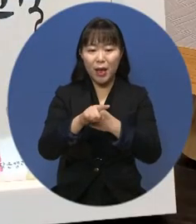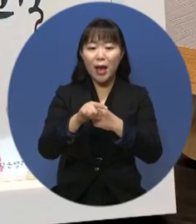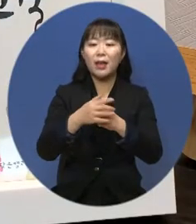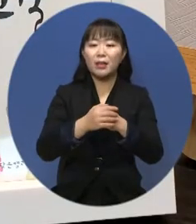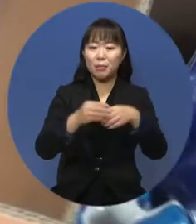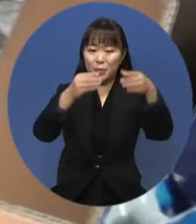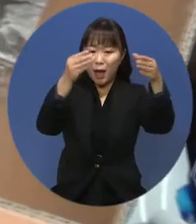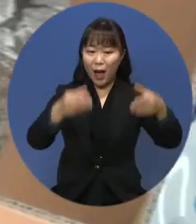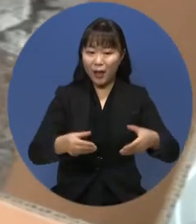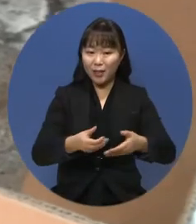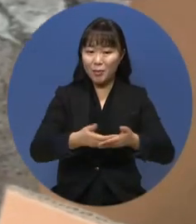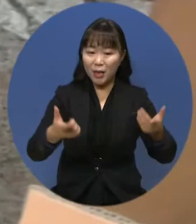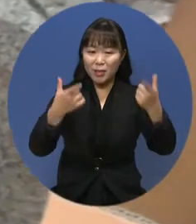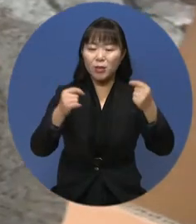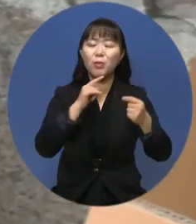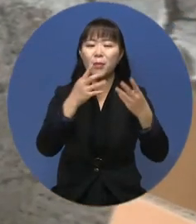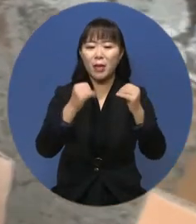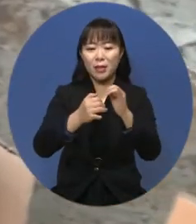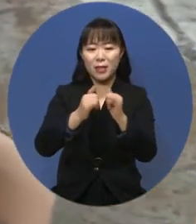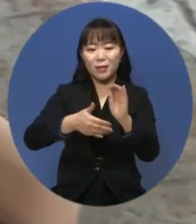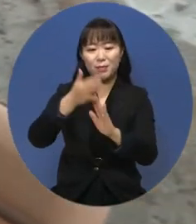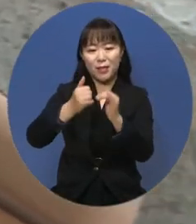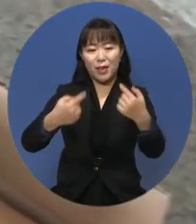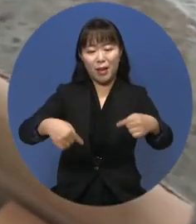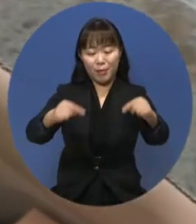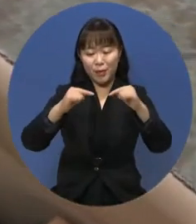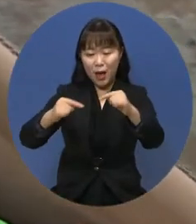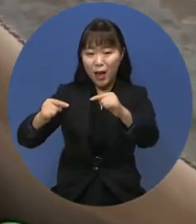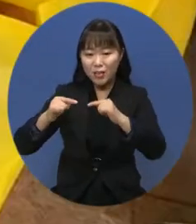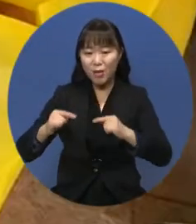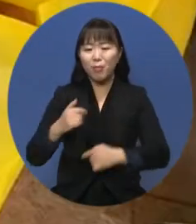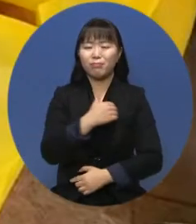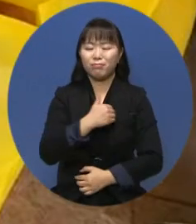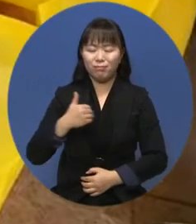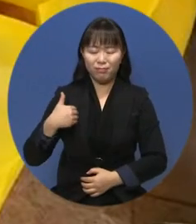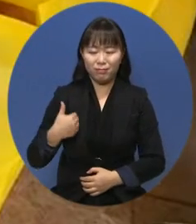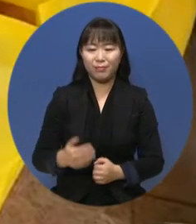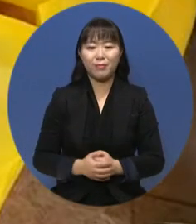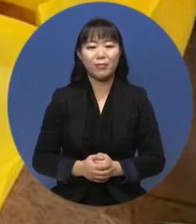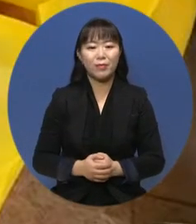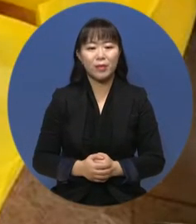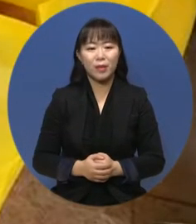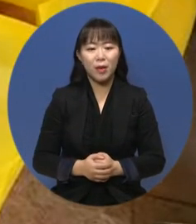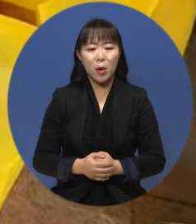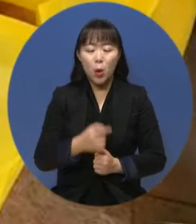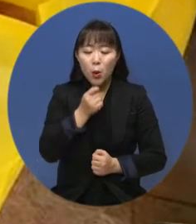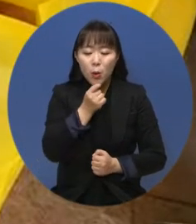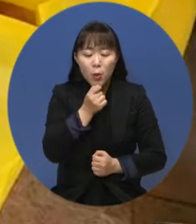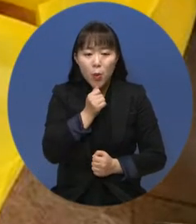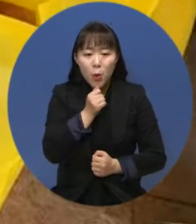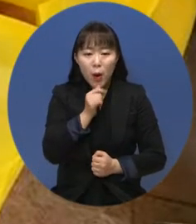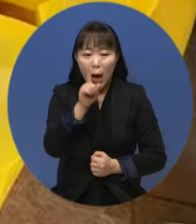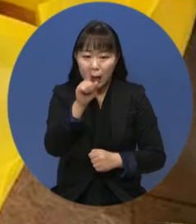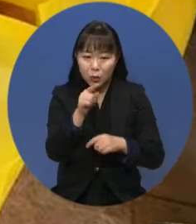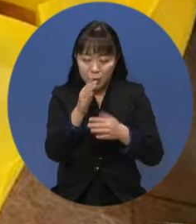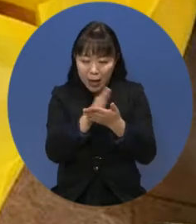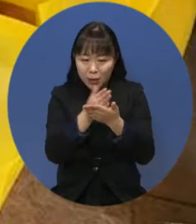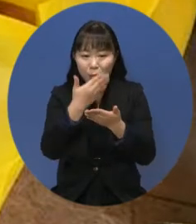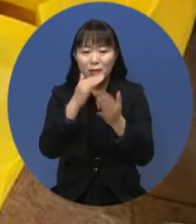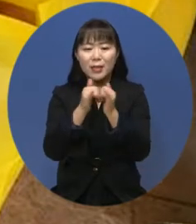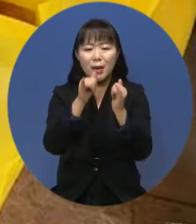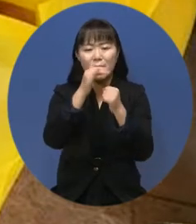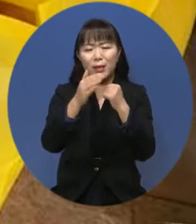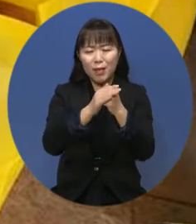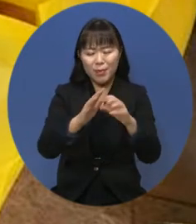많은 시민들이 함께하여 더 풍성한 나눔이 되었습니다 공안 쪽도 나눠 먹는 사람이 있게 세상은